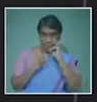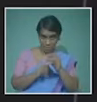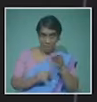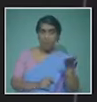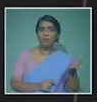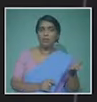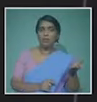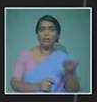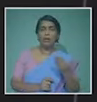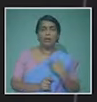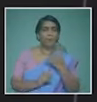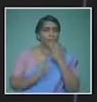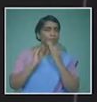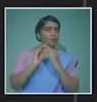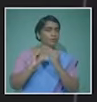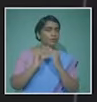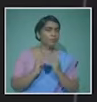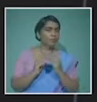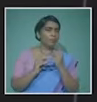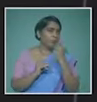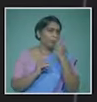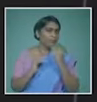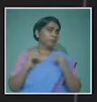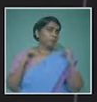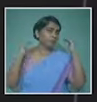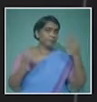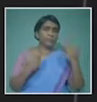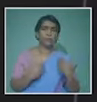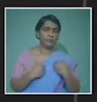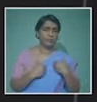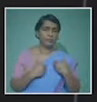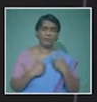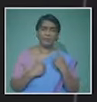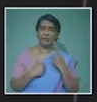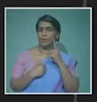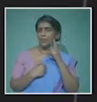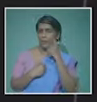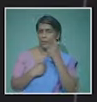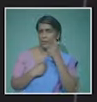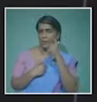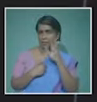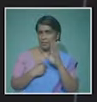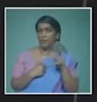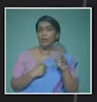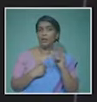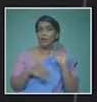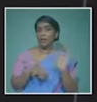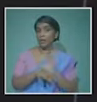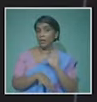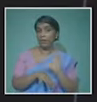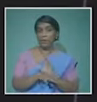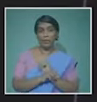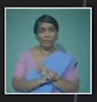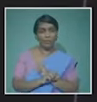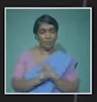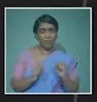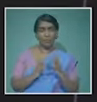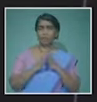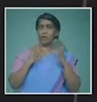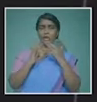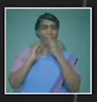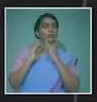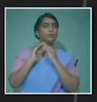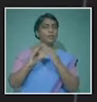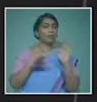உயர்த்தியிருக்கிறோம். எத்தனை பாடசாலைகளுக்கு ஒரு கணனி கூட இல்லாத பாடசாலைகளை தேடி தேடி கணனிகளை பெற்றுக் கொடுத்திருக்கிறோம். இன்று தனி கல்வி வலயங்களை